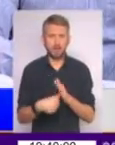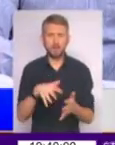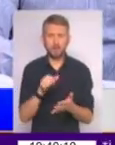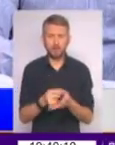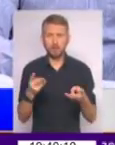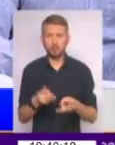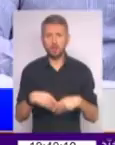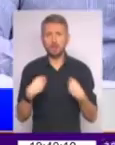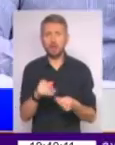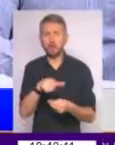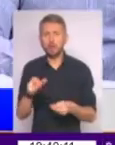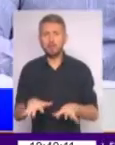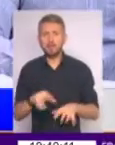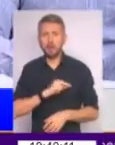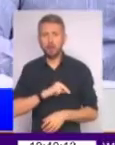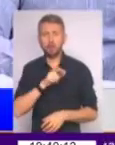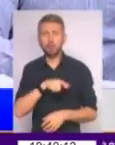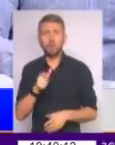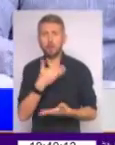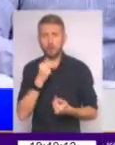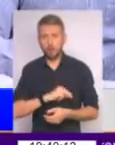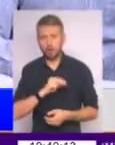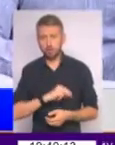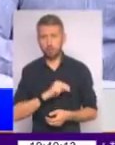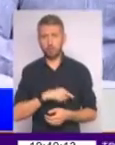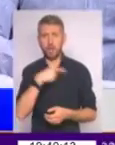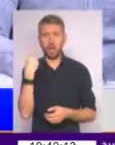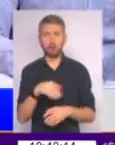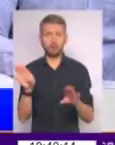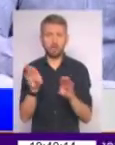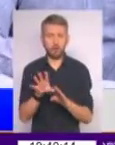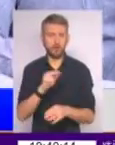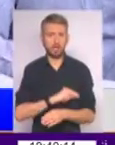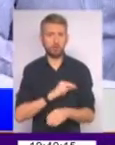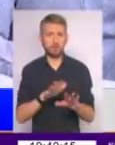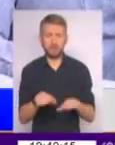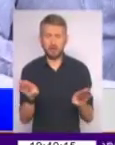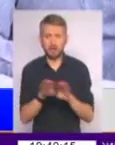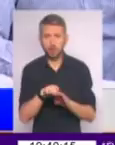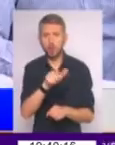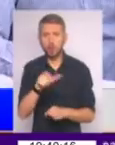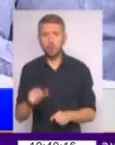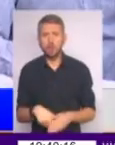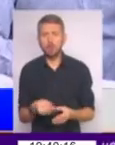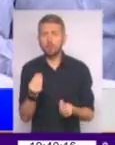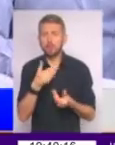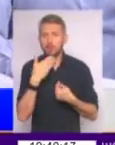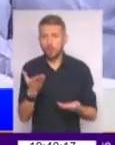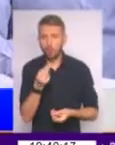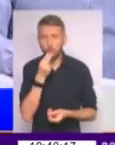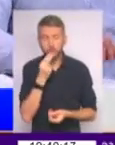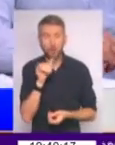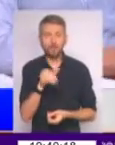людям места, работу. У людей нету работы. Россию закрываете, все рабочие места закрываете. Людям не за что кушать. А у